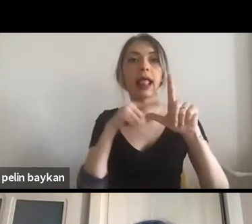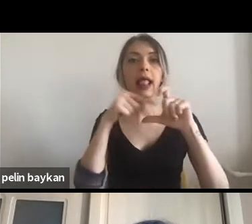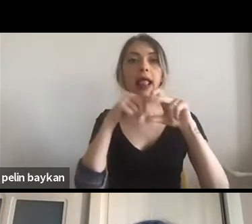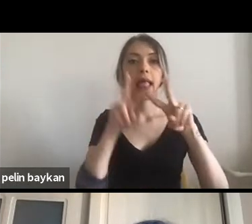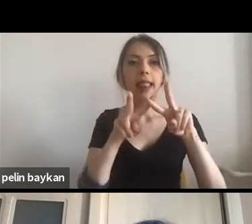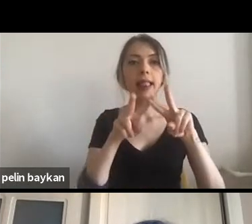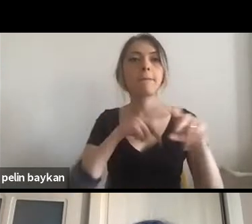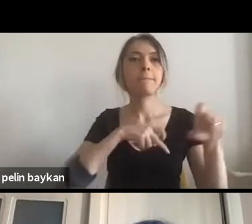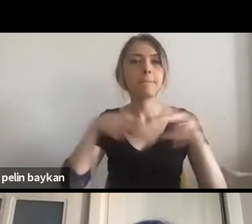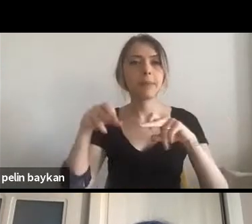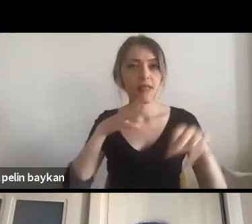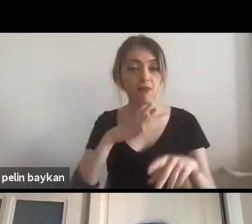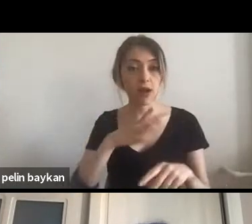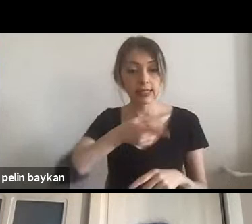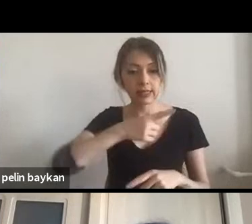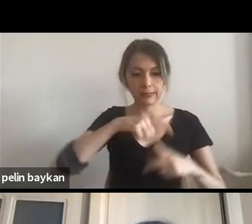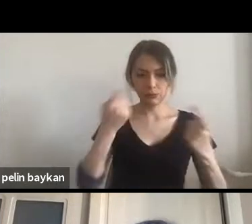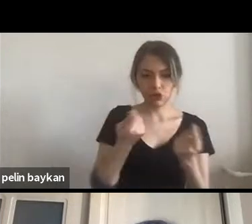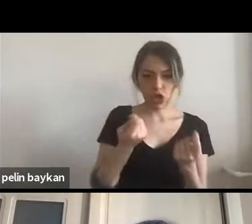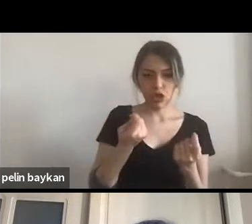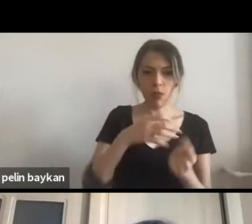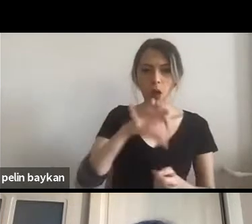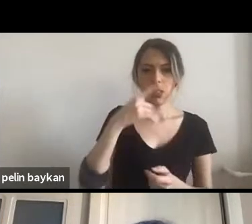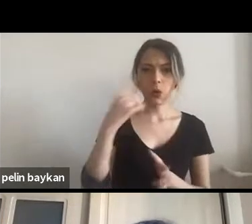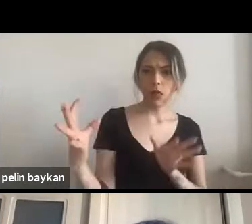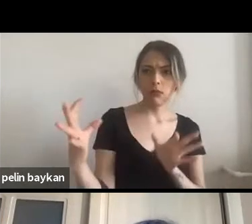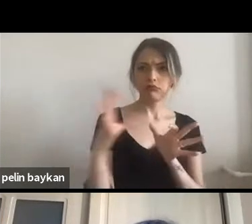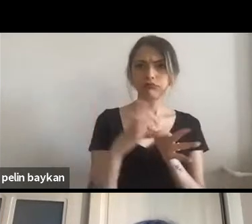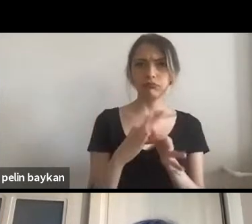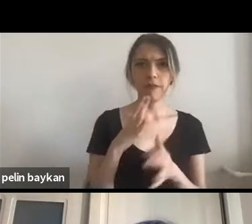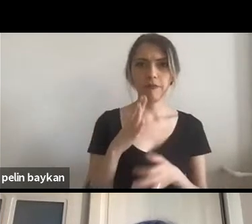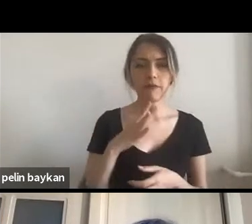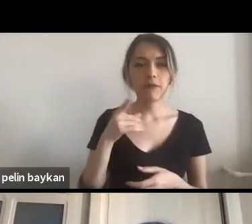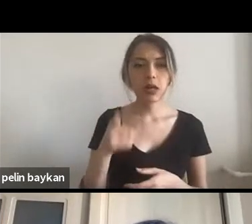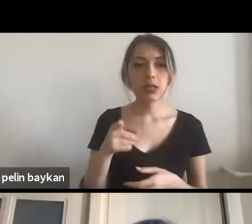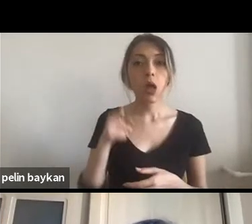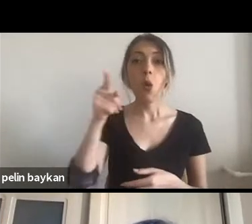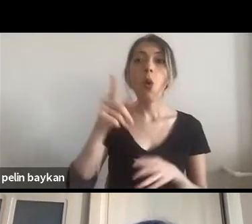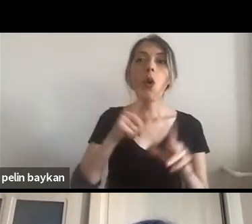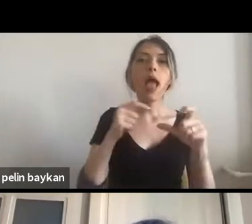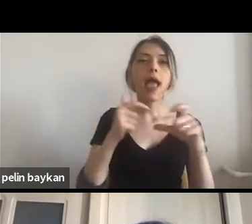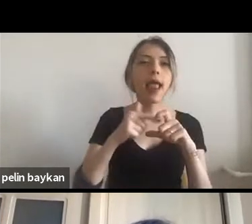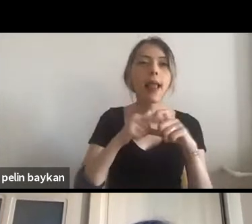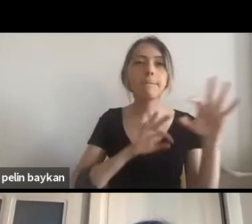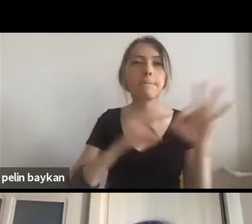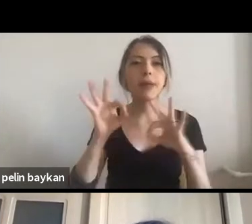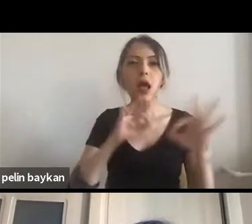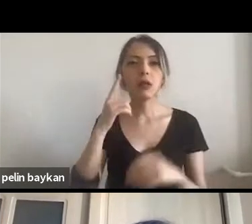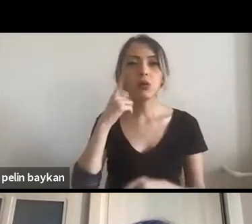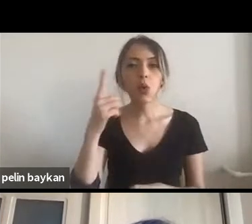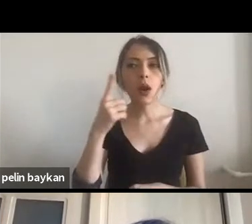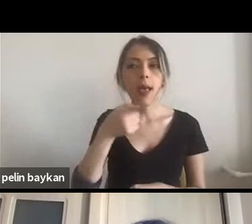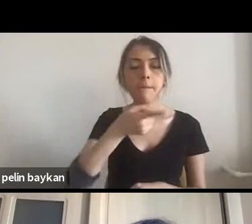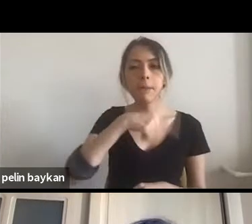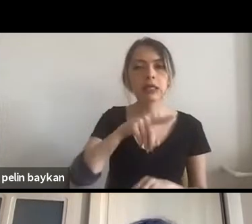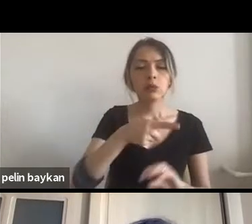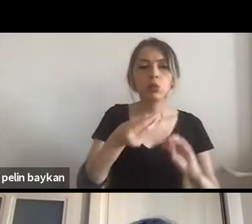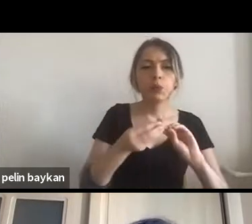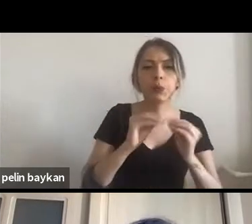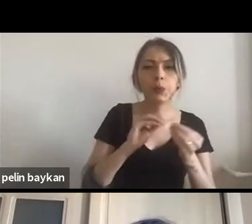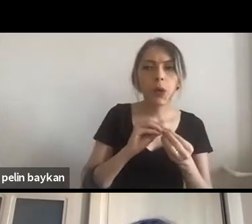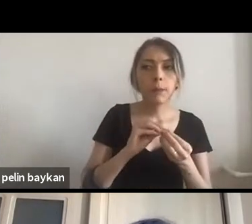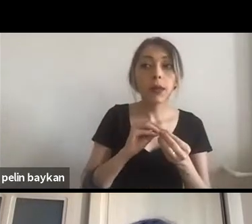bizim çalışma alanımızı ilgilendiriyorsa, hükümetin eylem planını da dikkate alarak biz bu sorunun o eylem